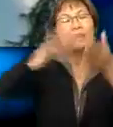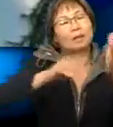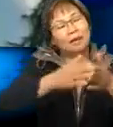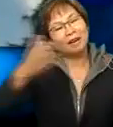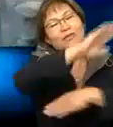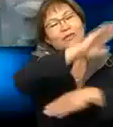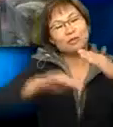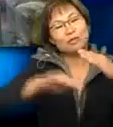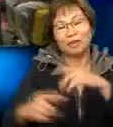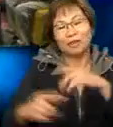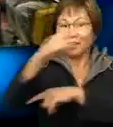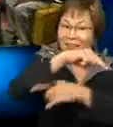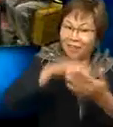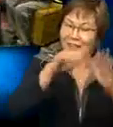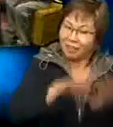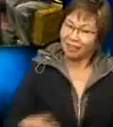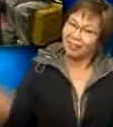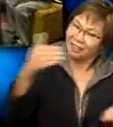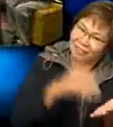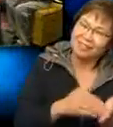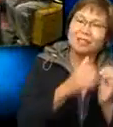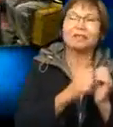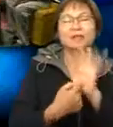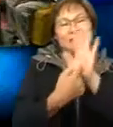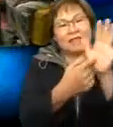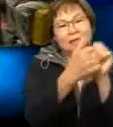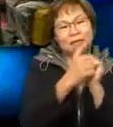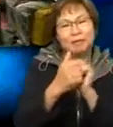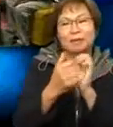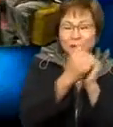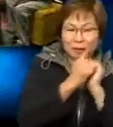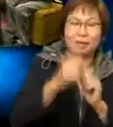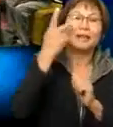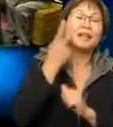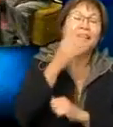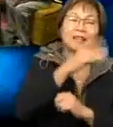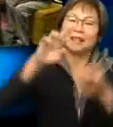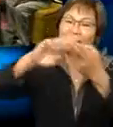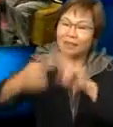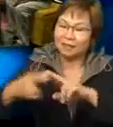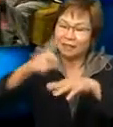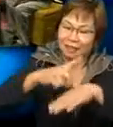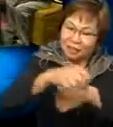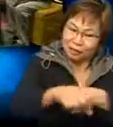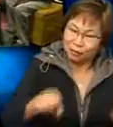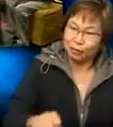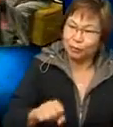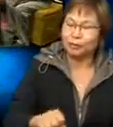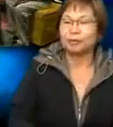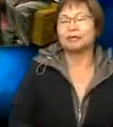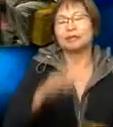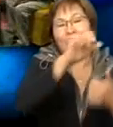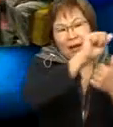Hai, apa khabar semua? Hari ini adik-adik sekali lagi bersiaran bersama Kak Ati dan rakan-rakan Kak Ati di studio,